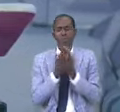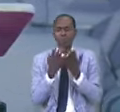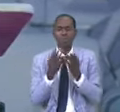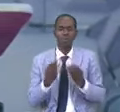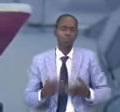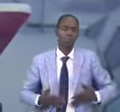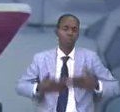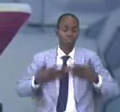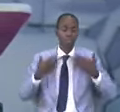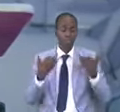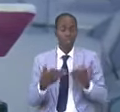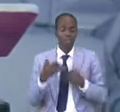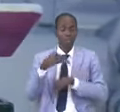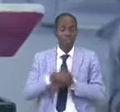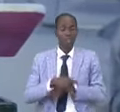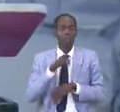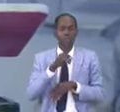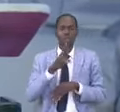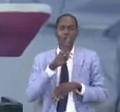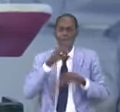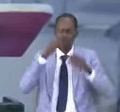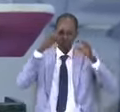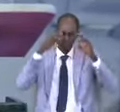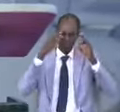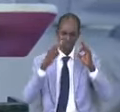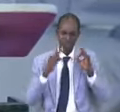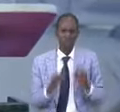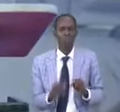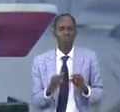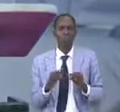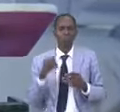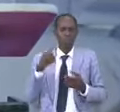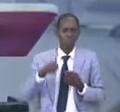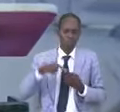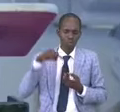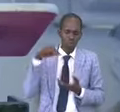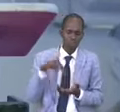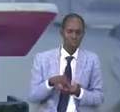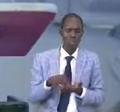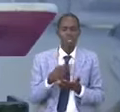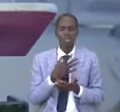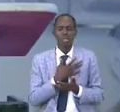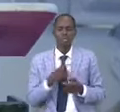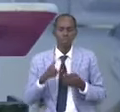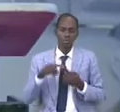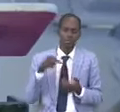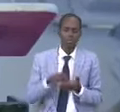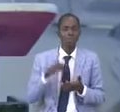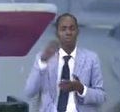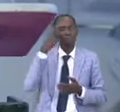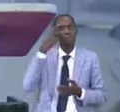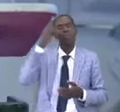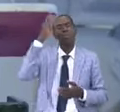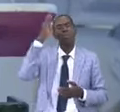tu dois prendre des décisions de tenir et de tenir pour Dieu